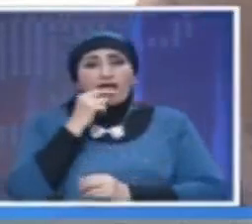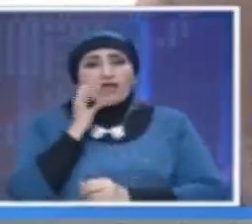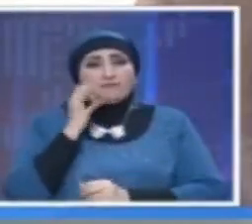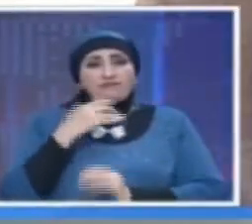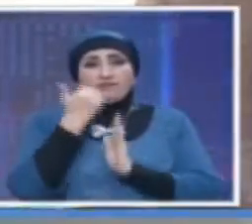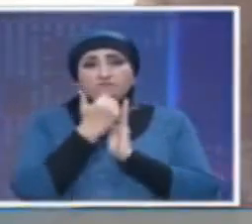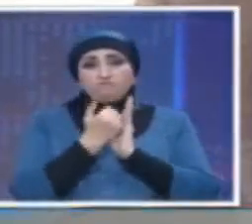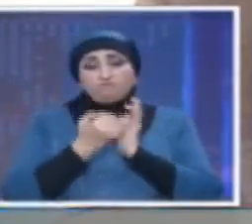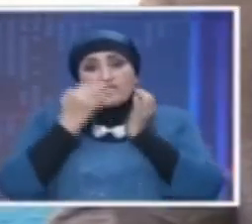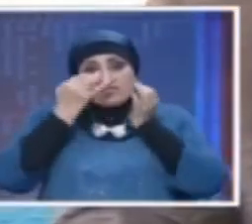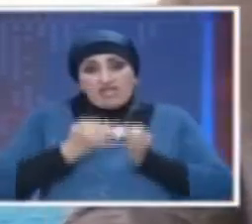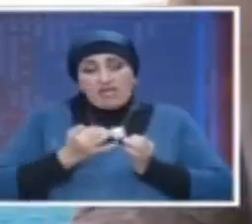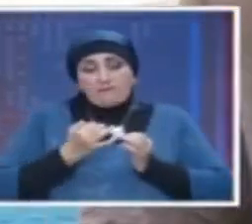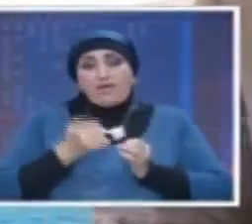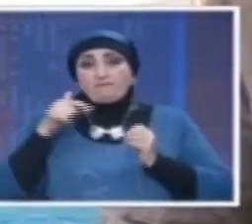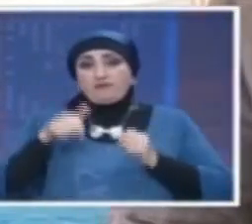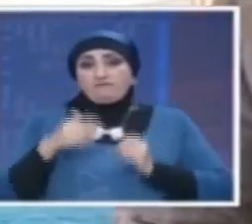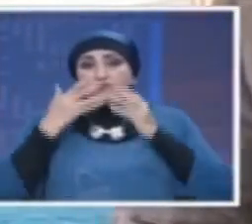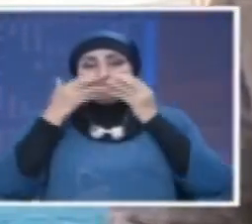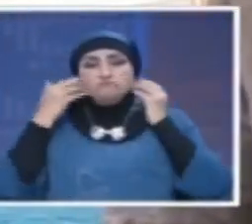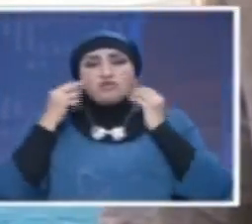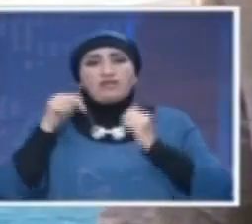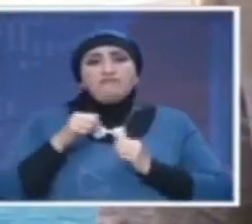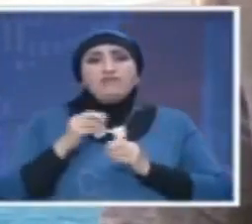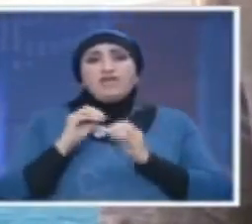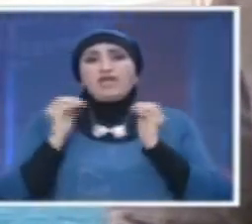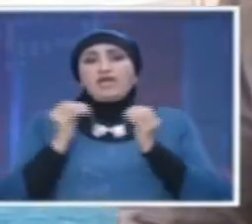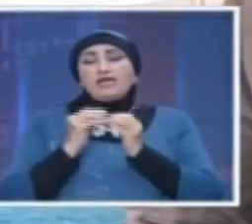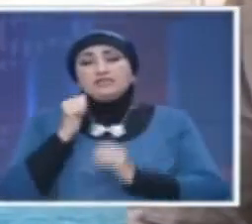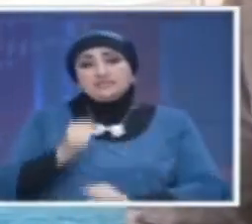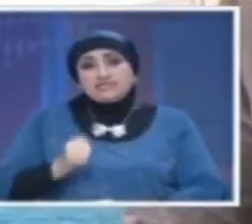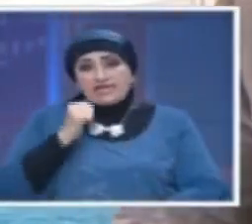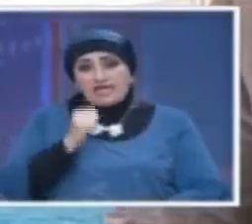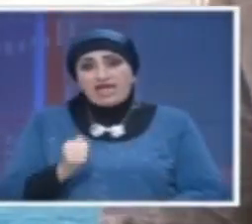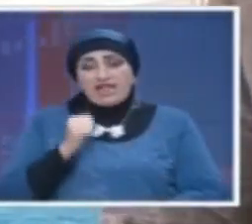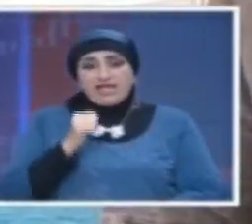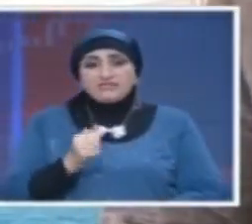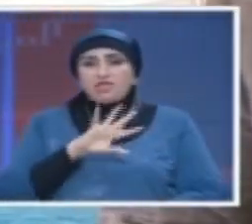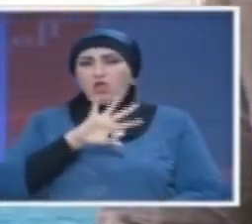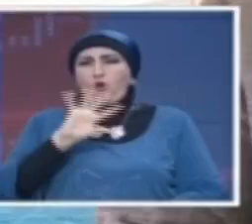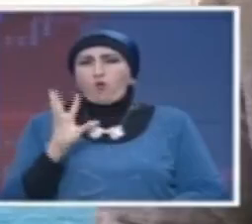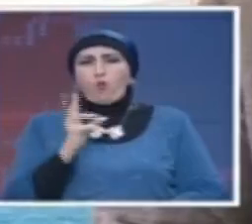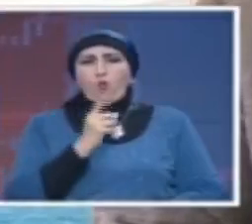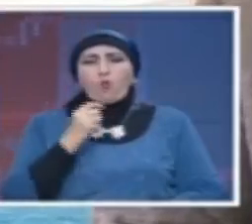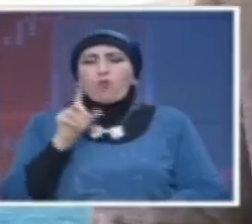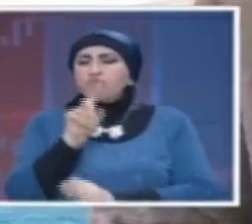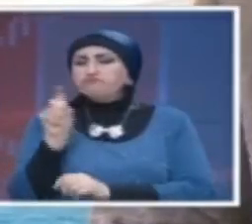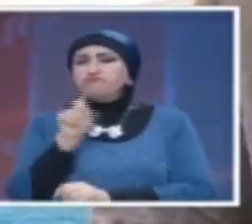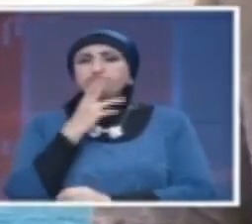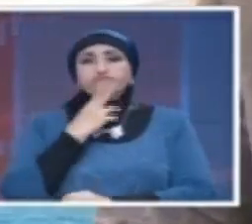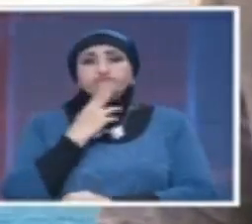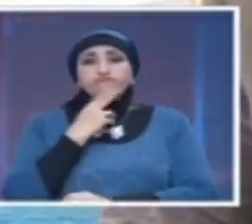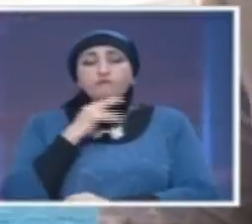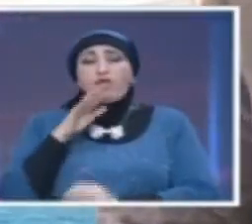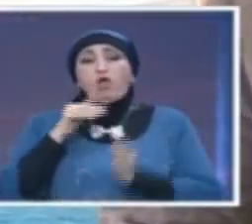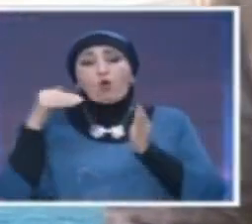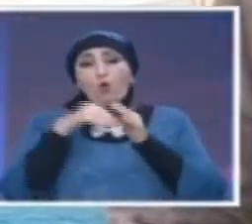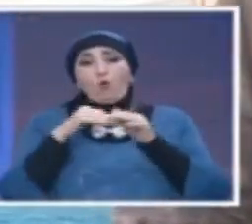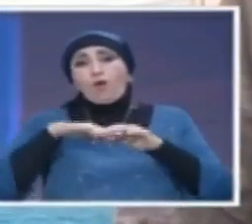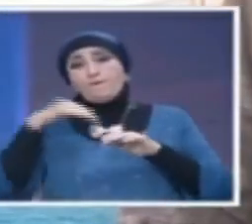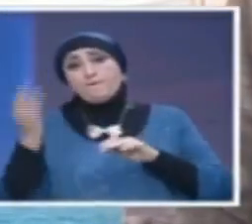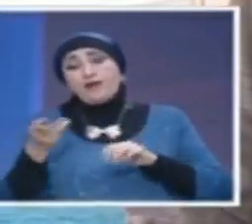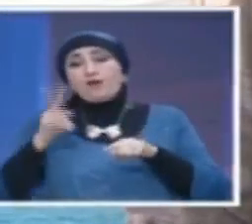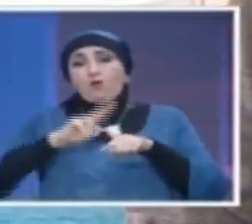الإجراءات الاحترازية والوقائية بمرفق سكك حديد مصر، والذي يشمل تعقيم وتطهير القطارات من الداخل والخارج